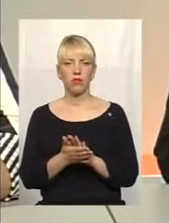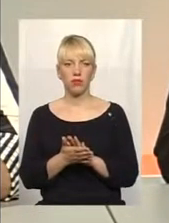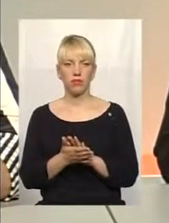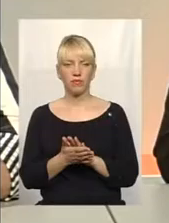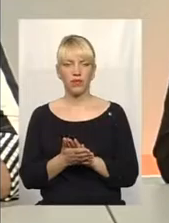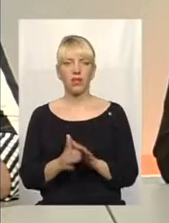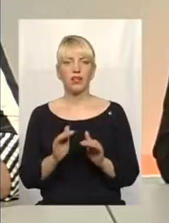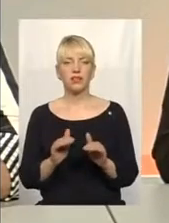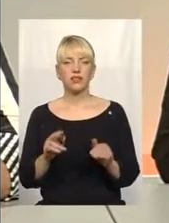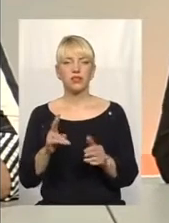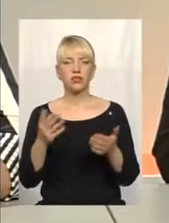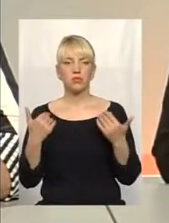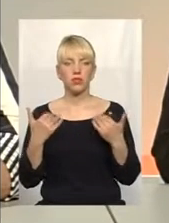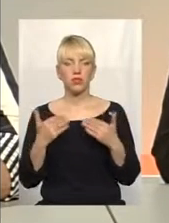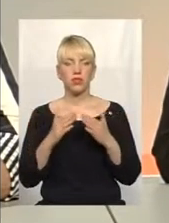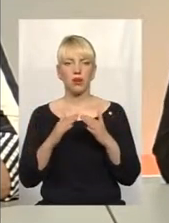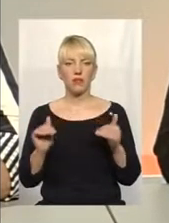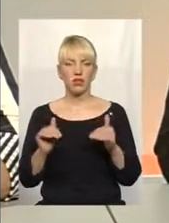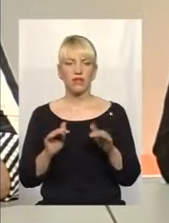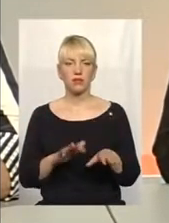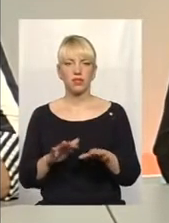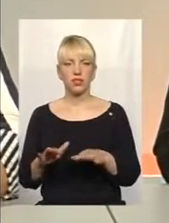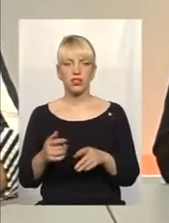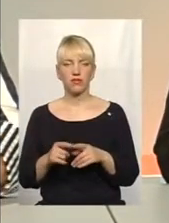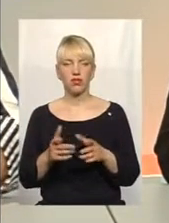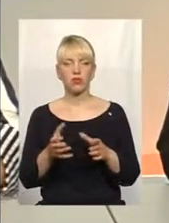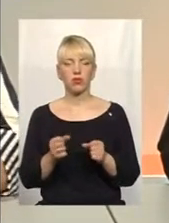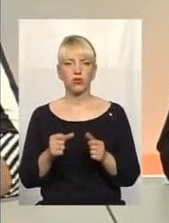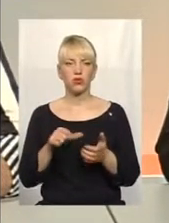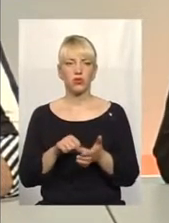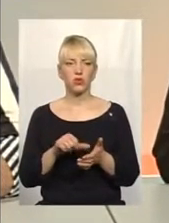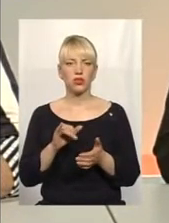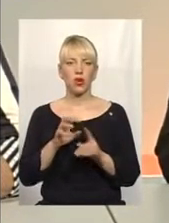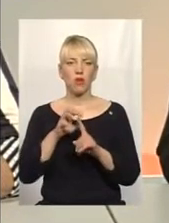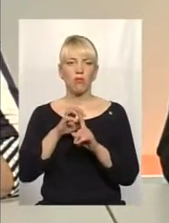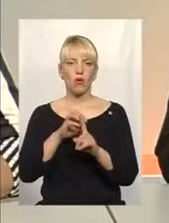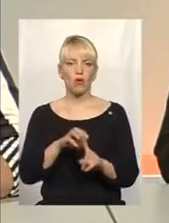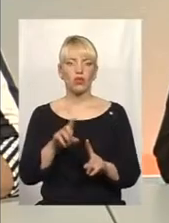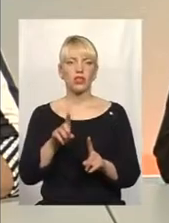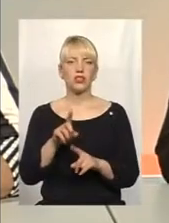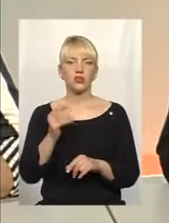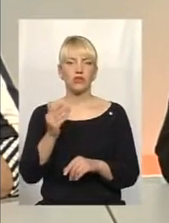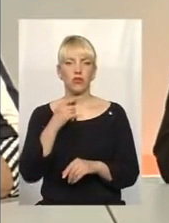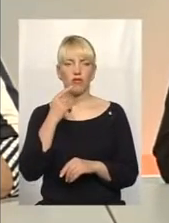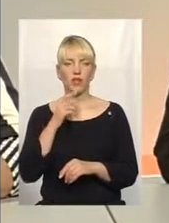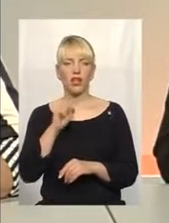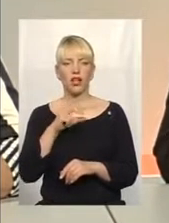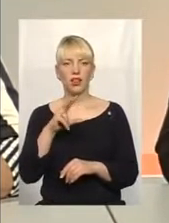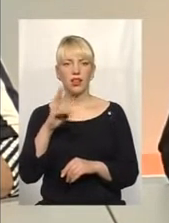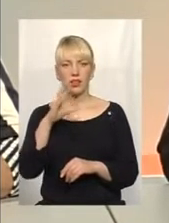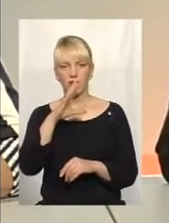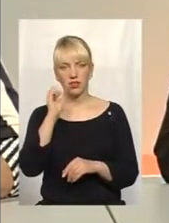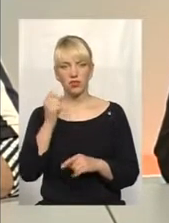Звісно, діти, які відпочивають в наметових містечках, вони беруть участь у походах, якраз от про те, що ви говорили. Але все-таки на ніч